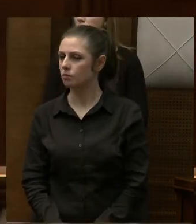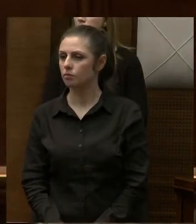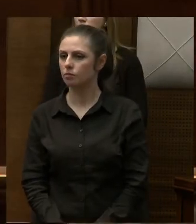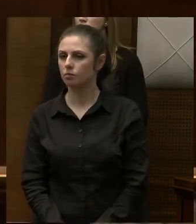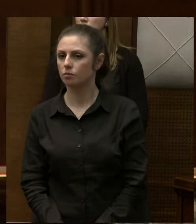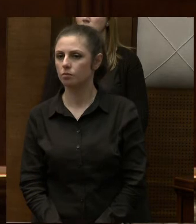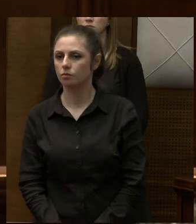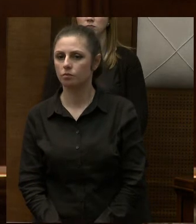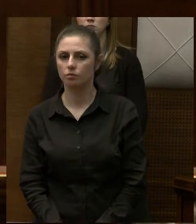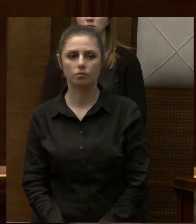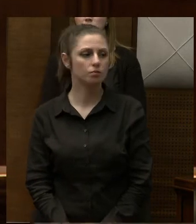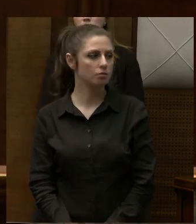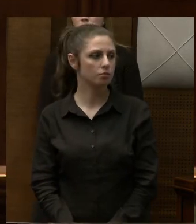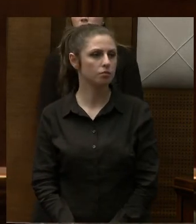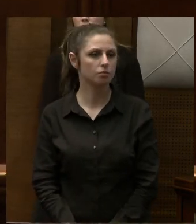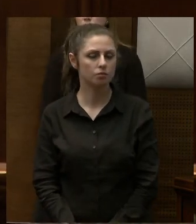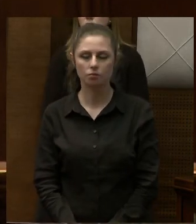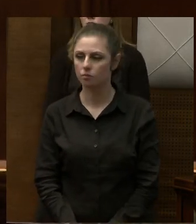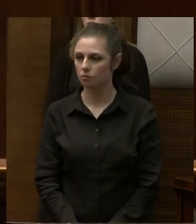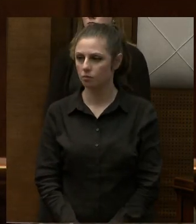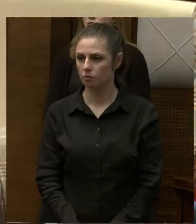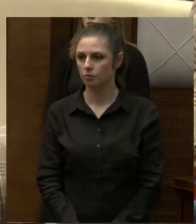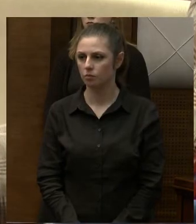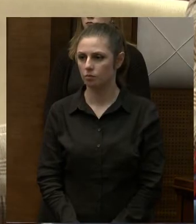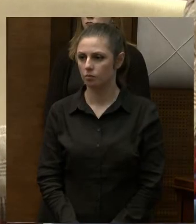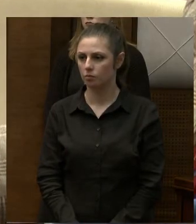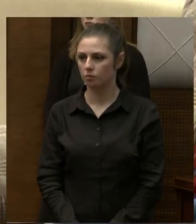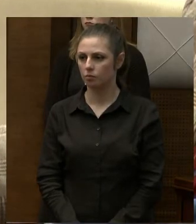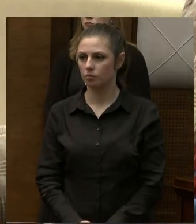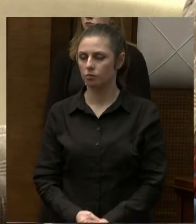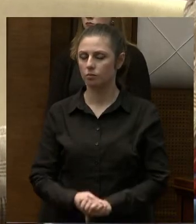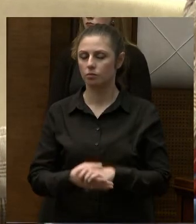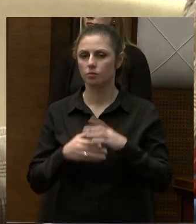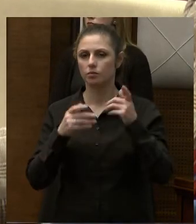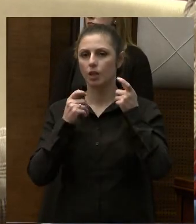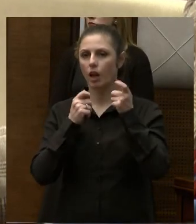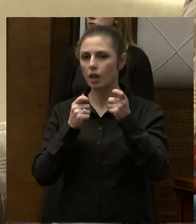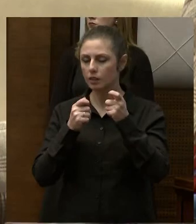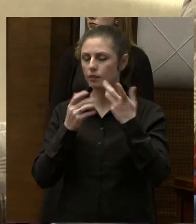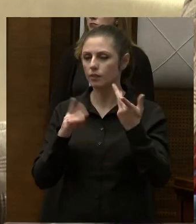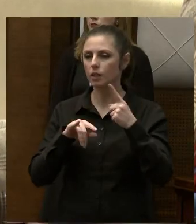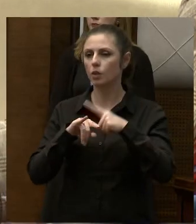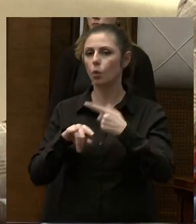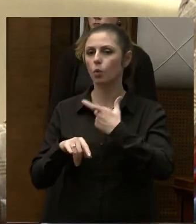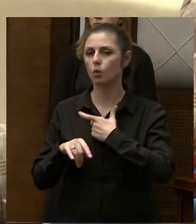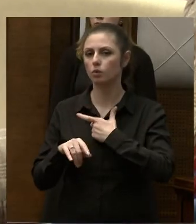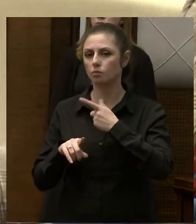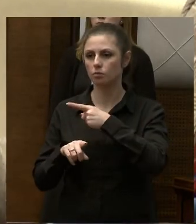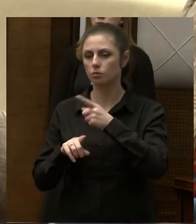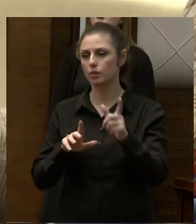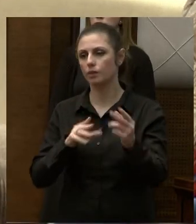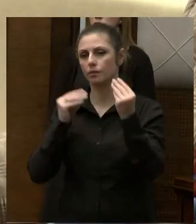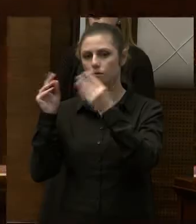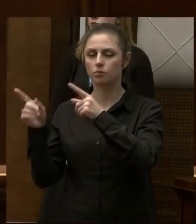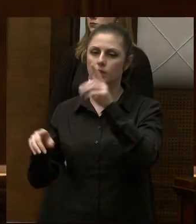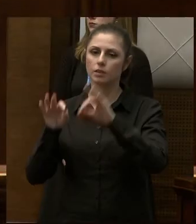Hukuk komisyonu. Eğitim ve hukuk müşterek olsun başkanım. Yani eğitim komisyonunda en az da bilgi sahibi. Eğitim ve hukuk komisyonuna havalesini oylarına sunuyorum. Kabul edenler,